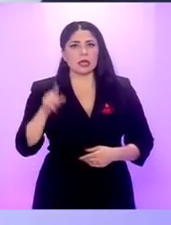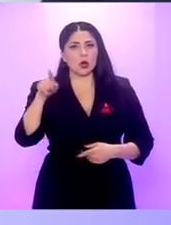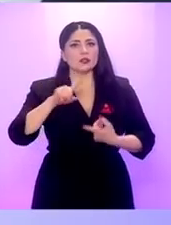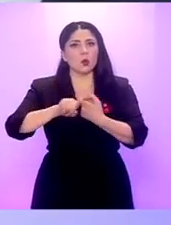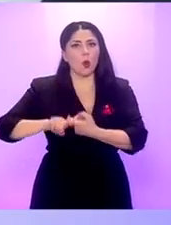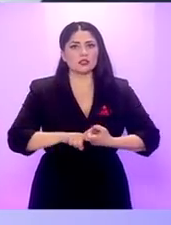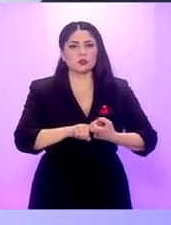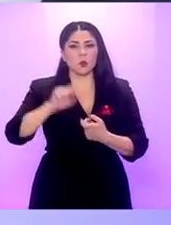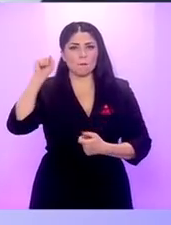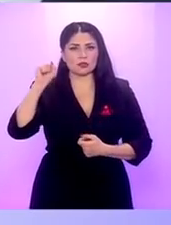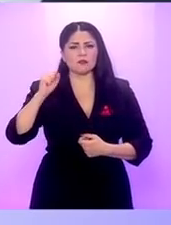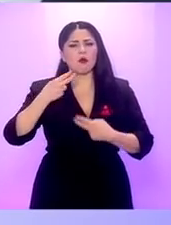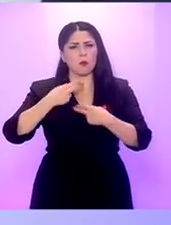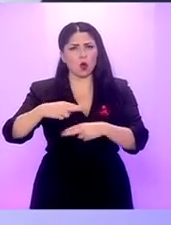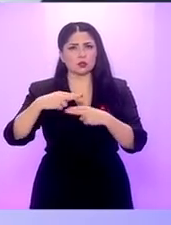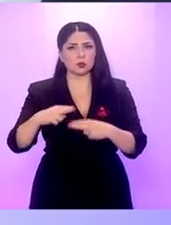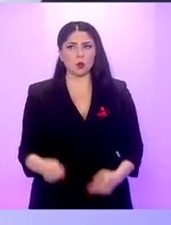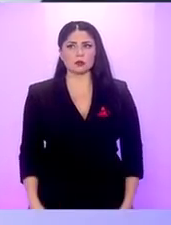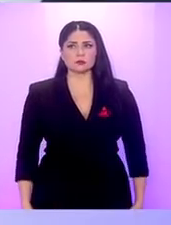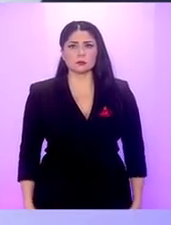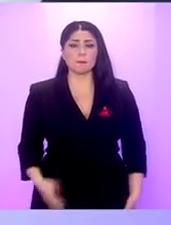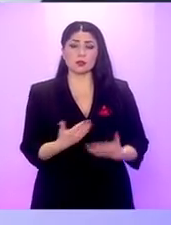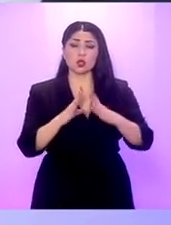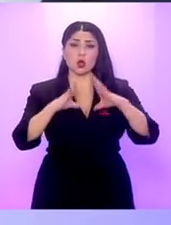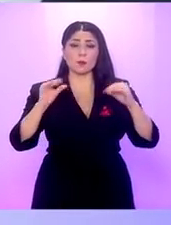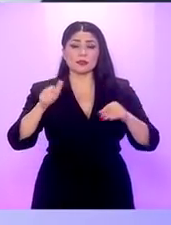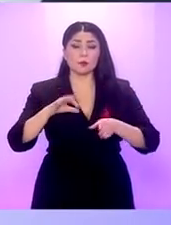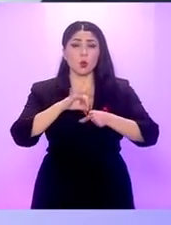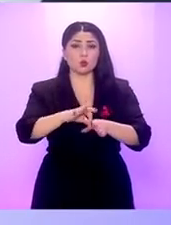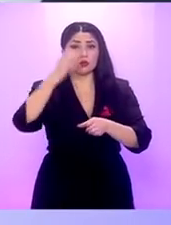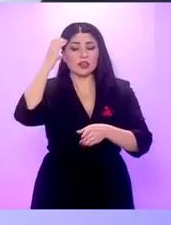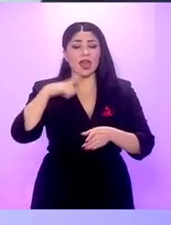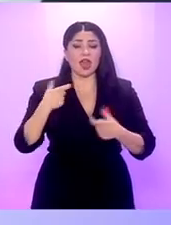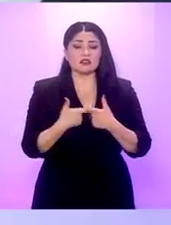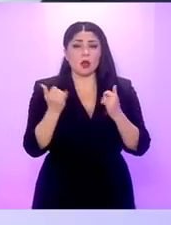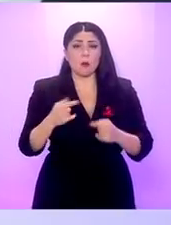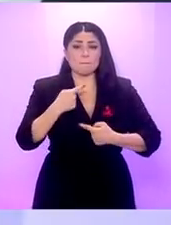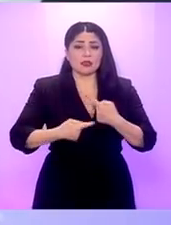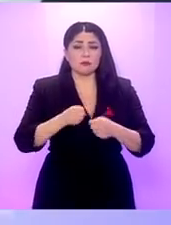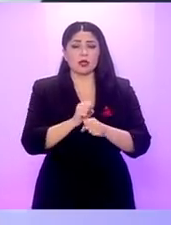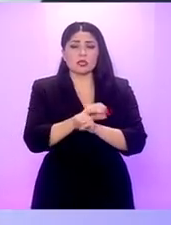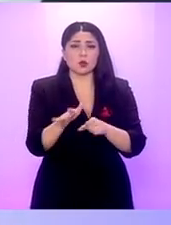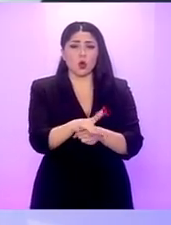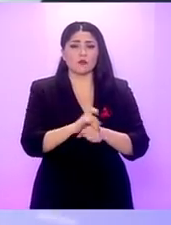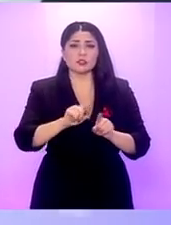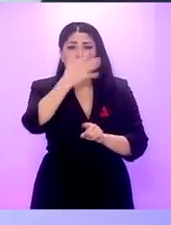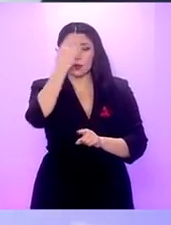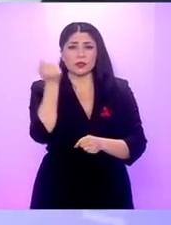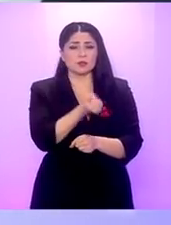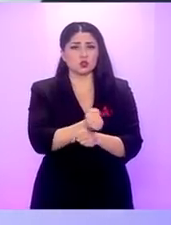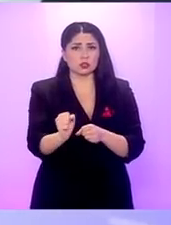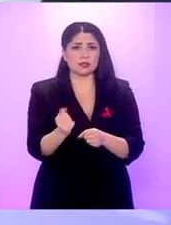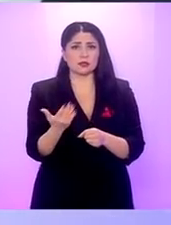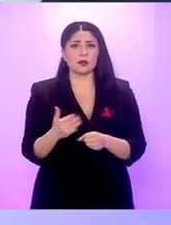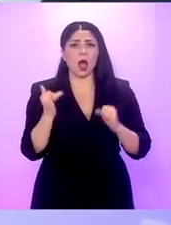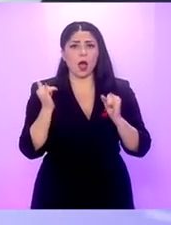coaliție vom merge mai departe, pentru că România trebuie guvernată, suntem în pandemie. Și cred că lucrul ăsta nu trebuie să-l uităm niciodată.